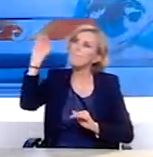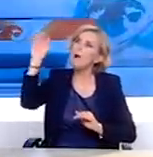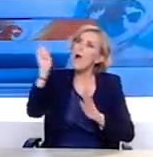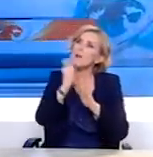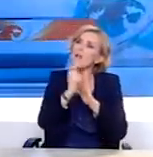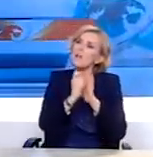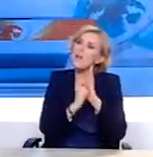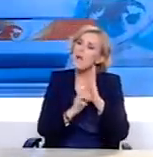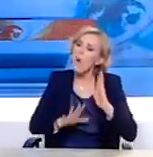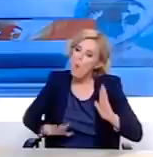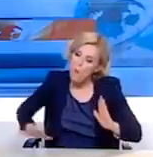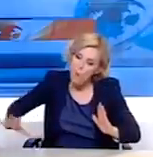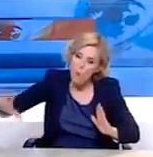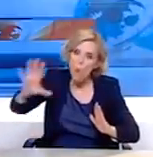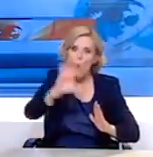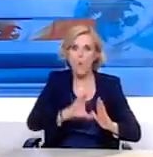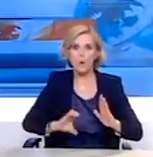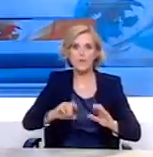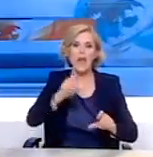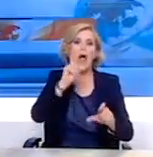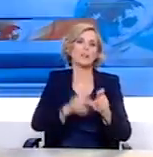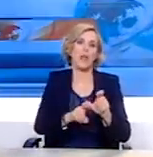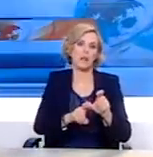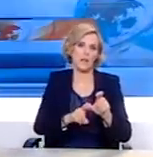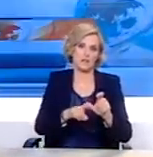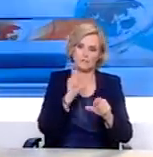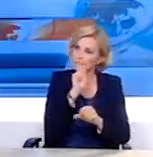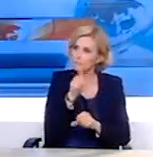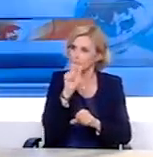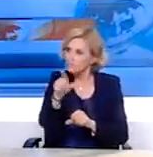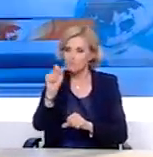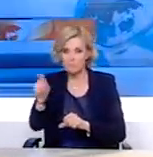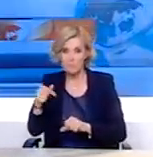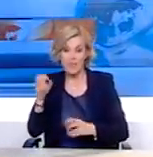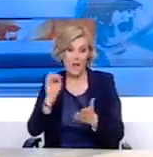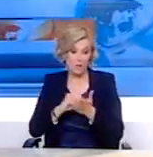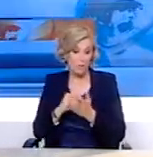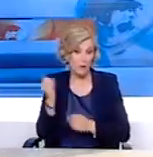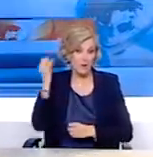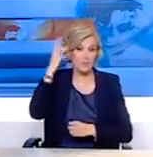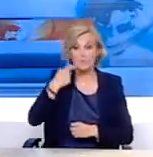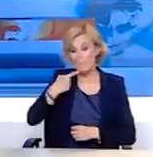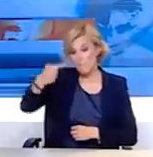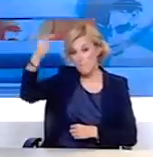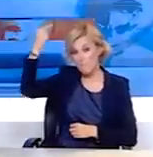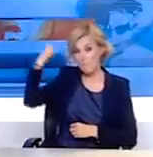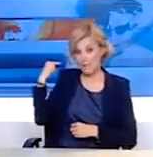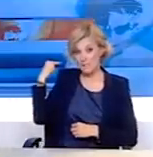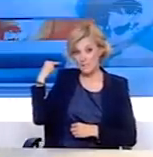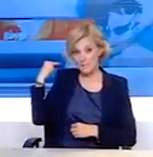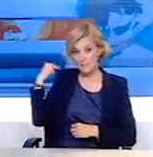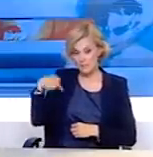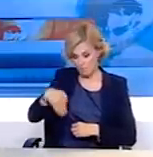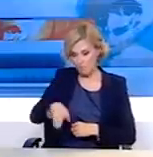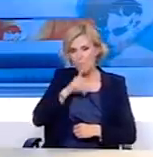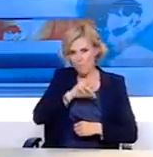επόμενη περίοδο στις εταιρείες που παράγουν τα εμβόλια. Να θυμίσω καταρχήν ότι πέρσι, στη περίοδο